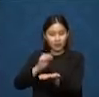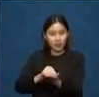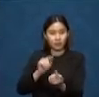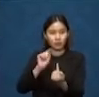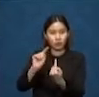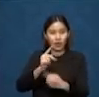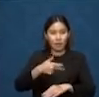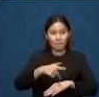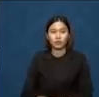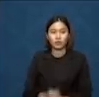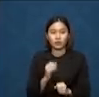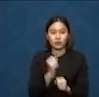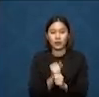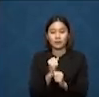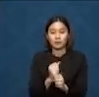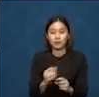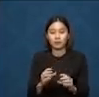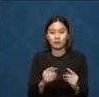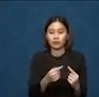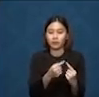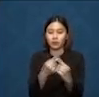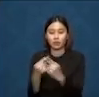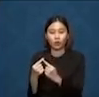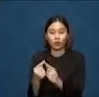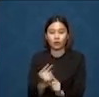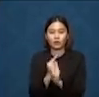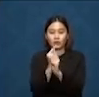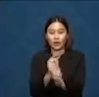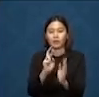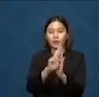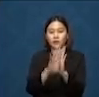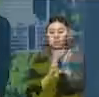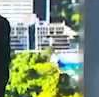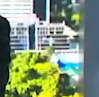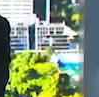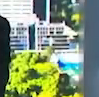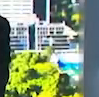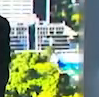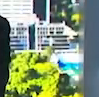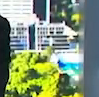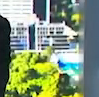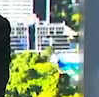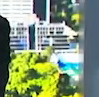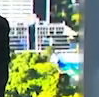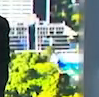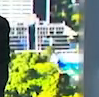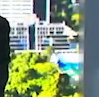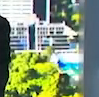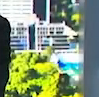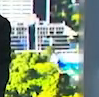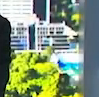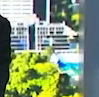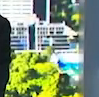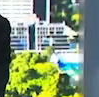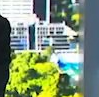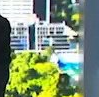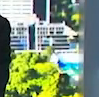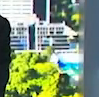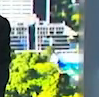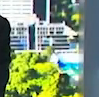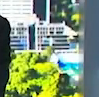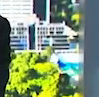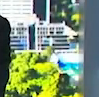ยู่คุณท็อป ผมอยากให้คุณเศรษฐาโทรมามากเลย แล้ว หย ุ ดไม่ดีป่ะมึงตามมาถามกูที่นี่มา